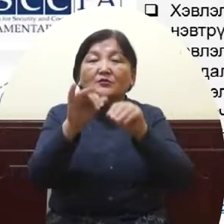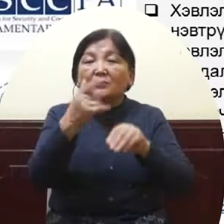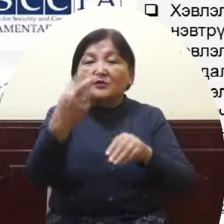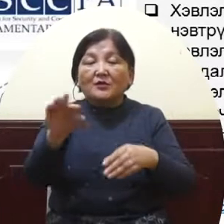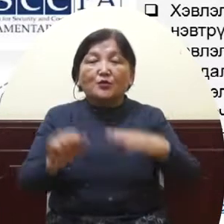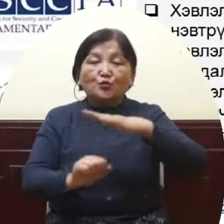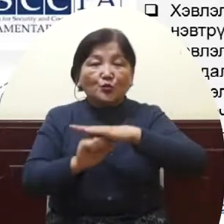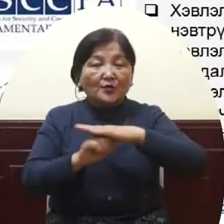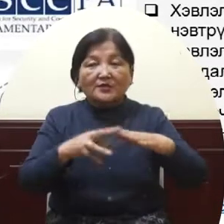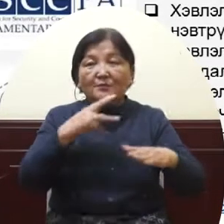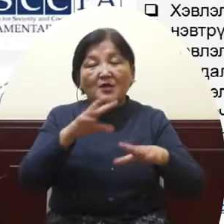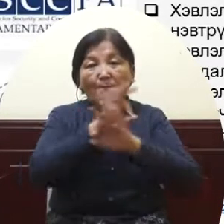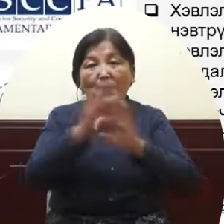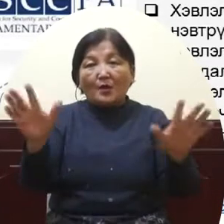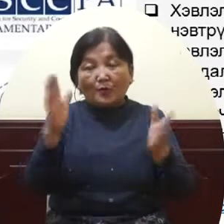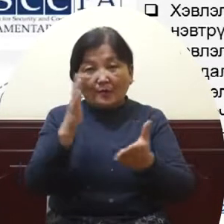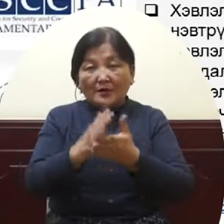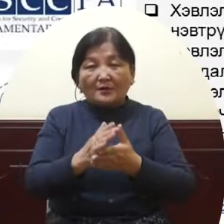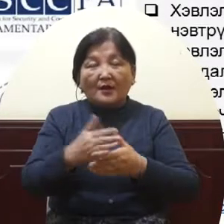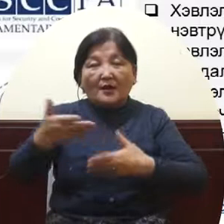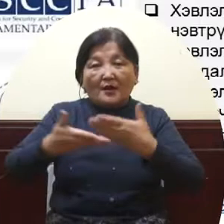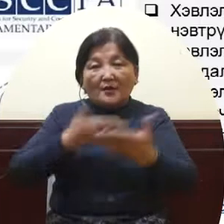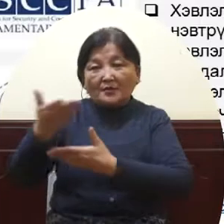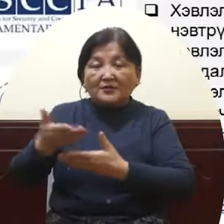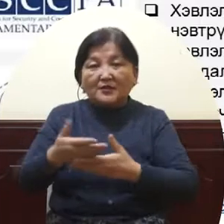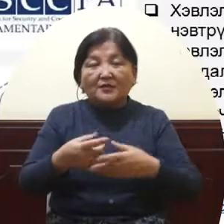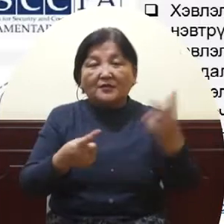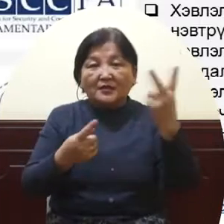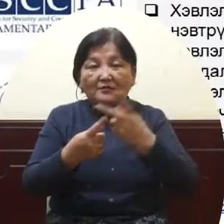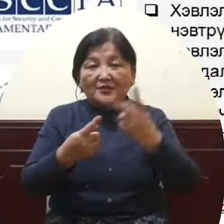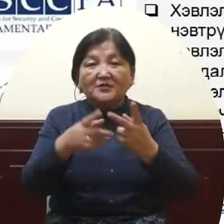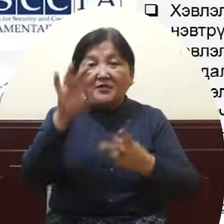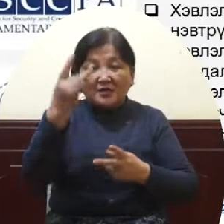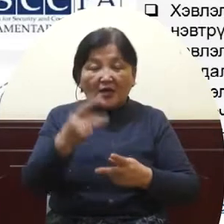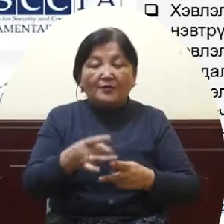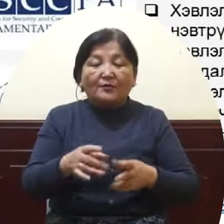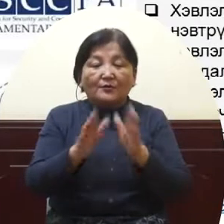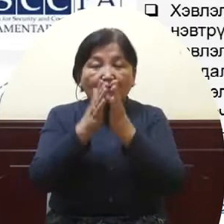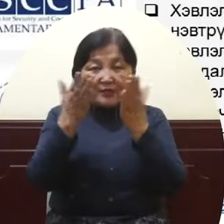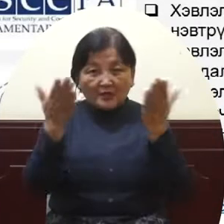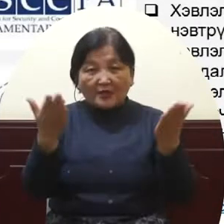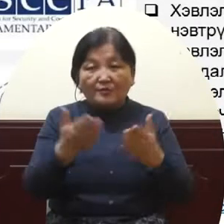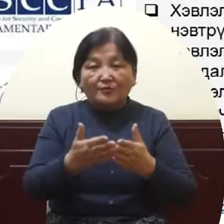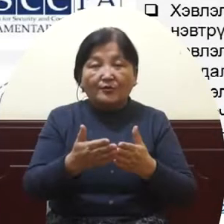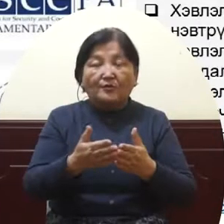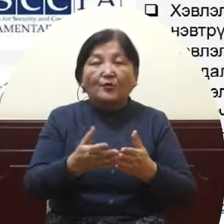байна. Олон нийтийн болон арилжааны радио телевизүүд сонгогчдод хараат бус дүн шинжилгээ цорилсан